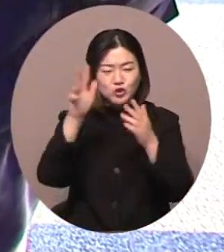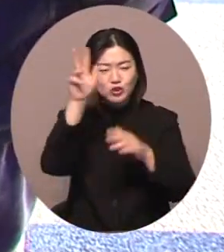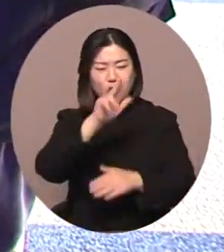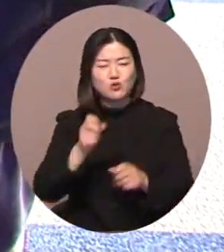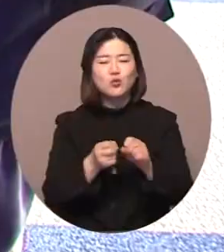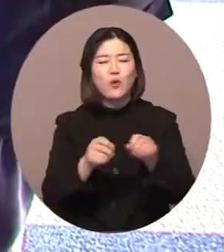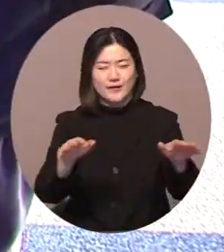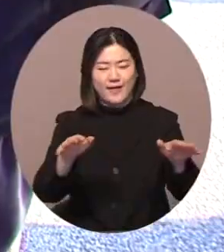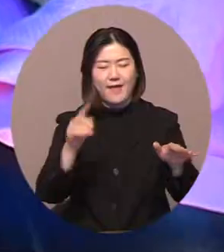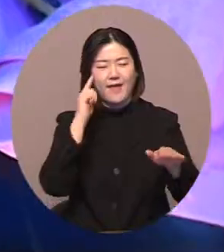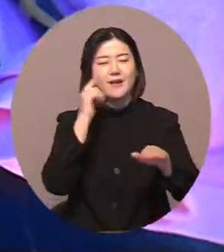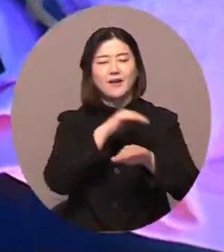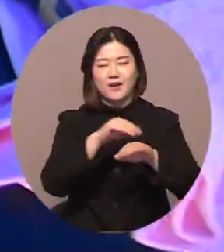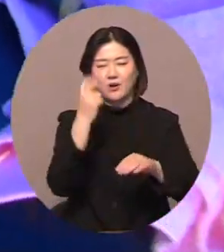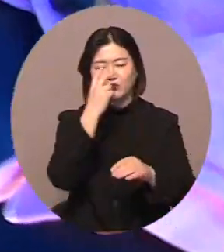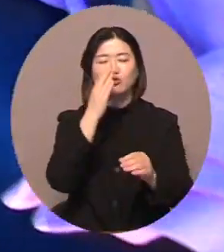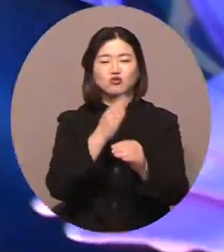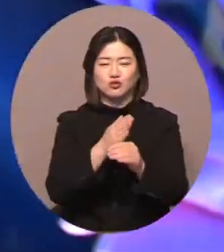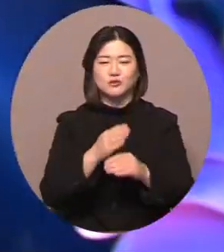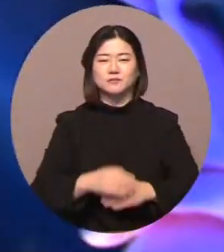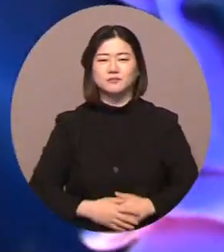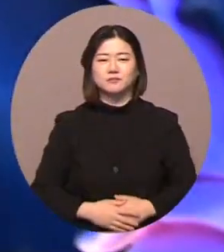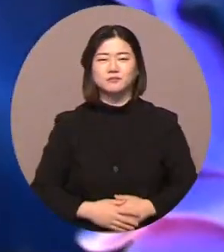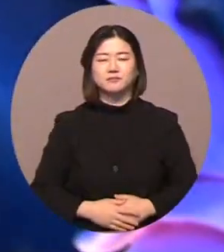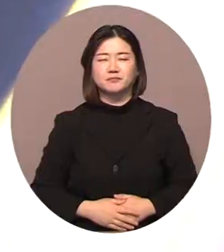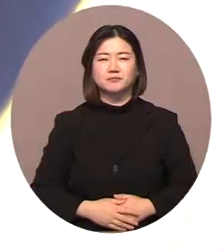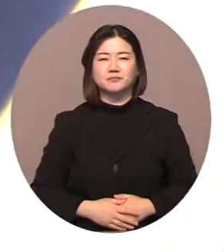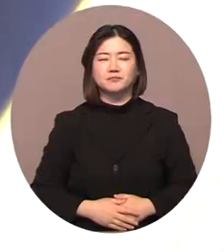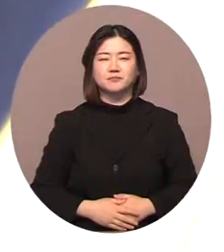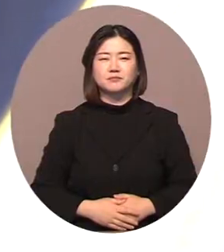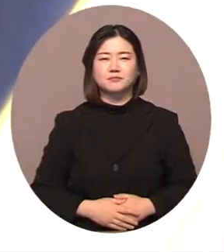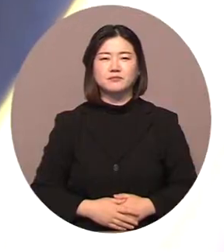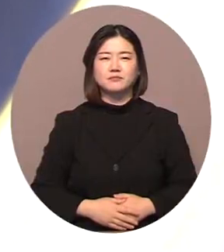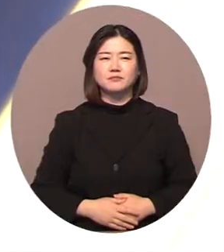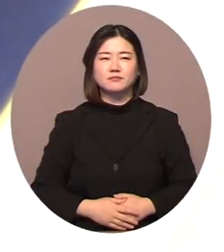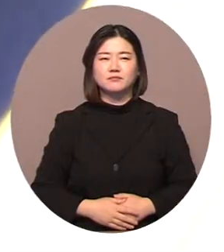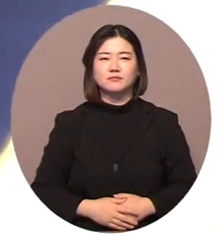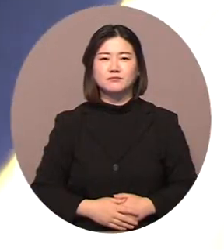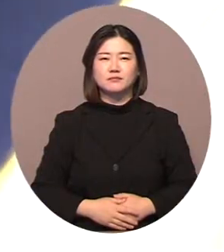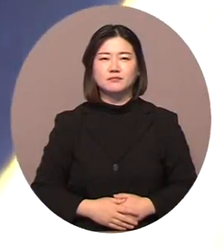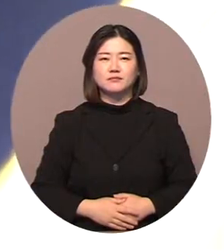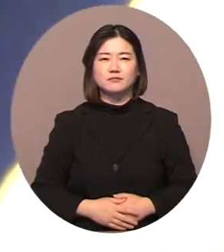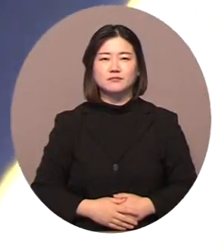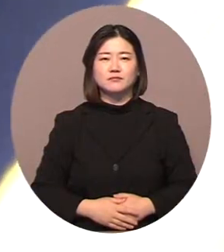전국으로 확대하는 방안을 검토할 계획입니다. MBC 뉴스 김광현입니다.